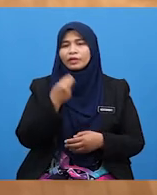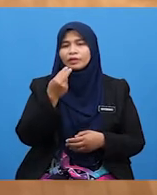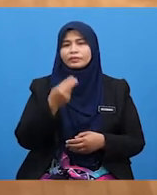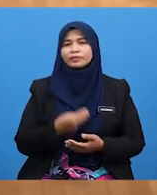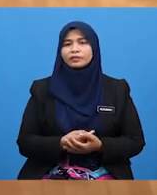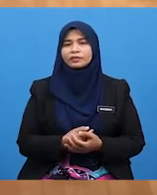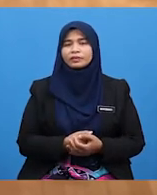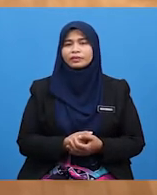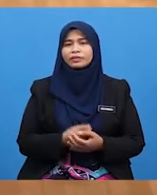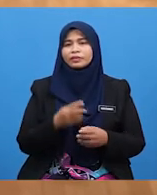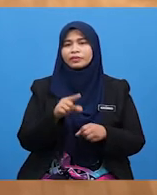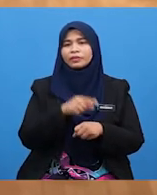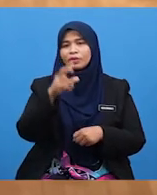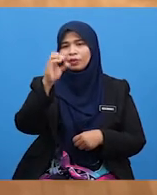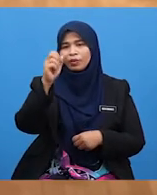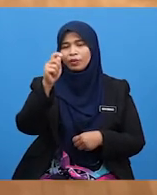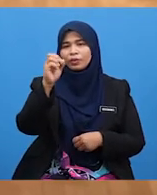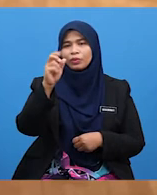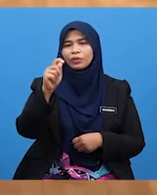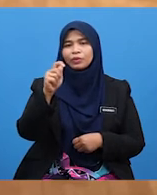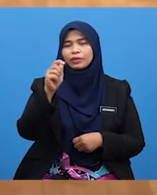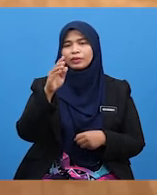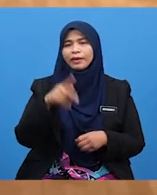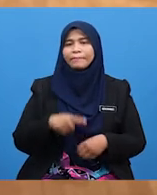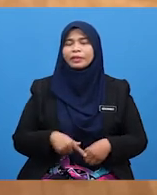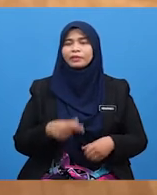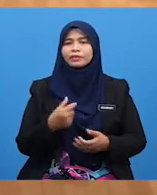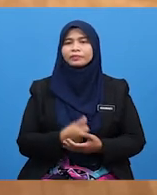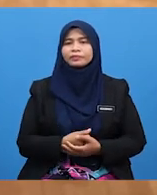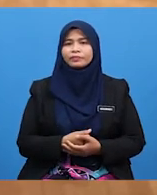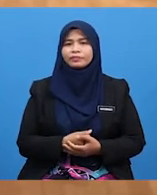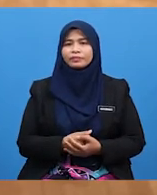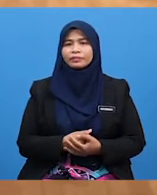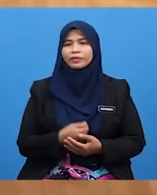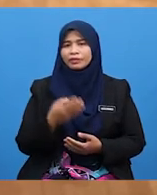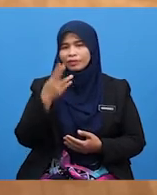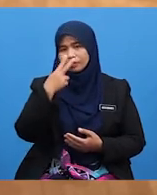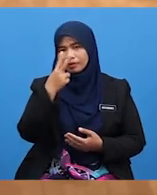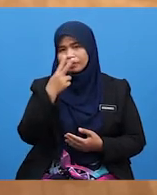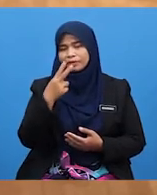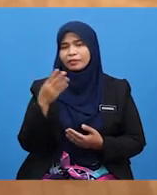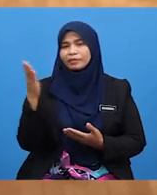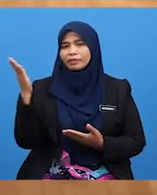Boleh lakukan? Boleh. Selepas saya, kira. Satu, dua, tiga.